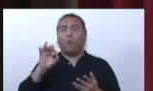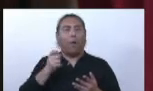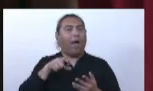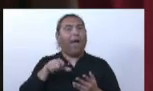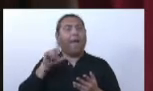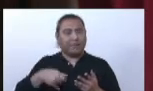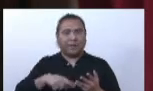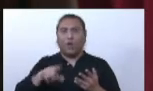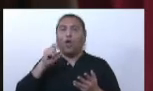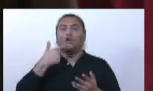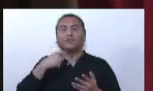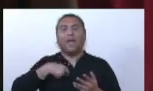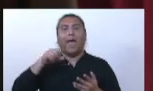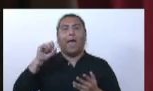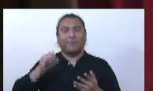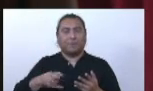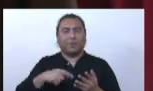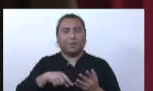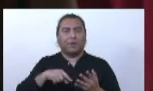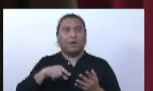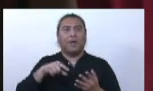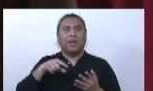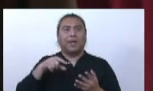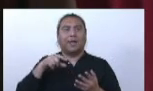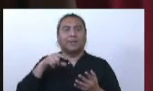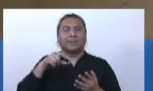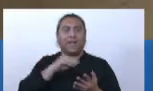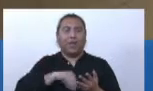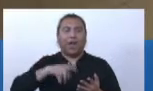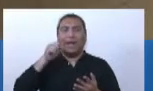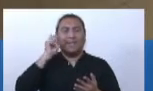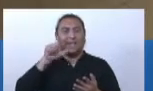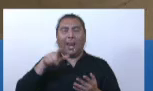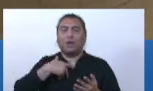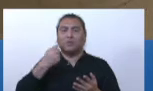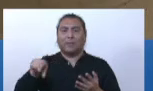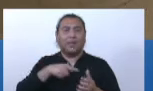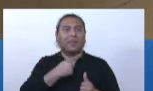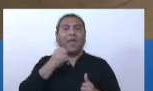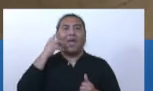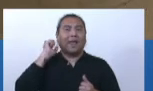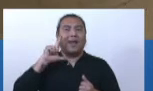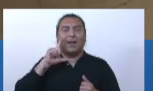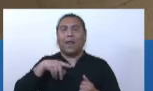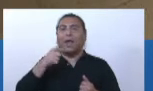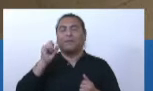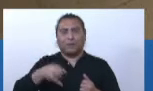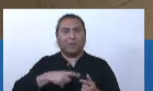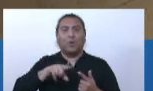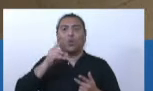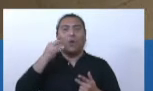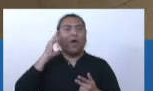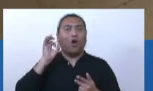Costa negativo, senadora Krexel ausente, De Angeli negativo, Doñati afirmativo, Durango